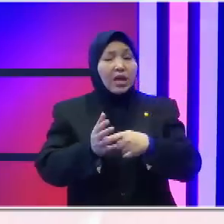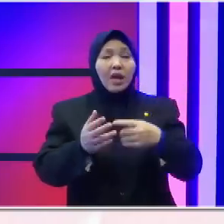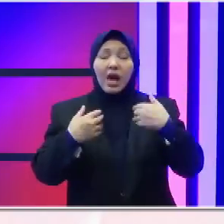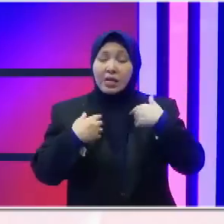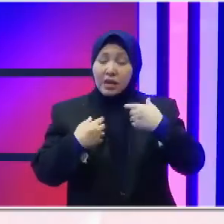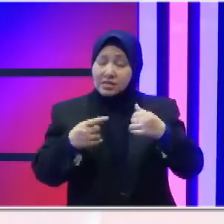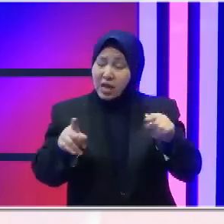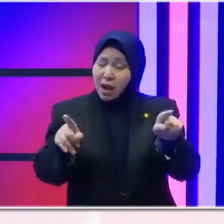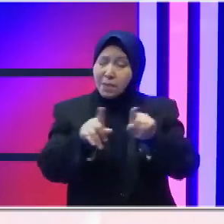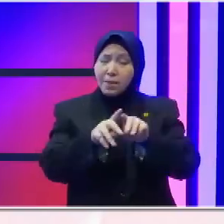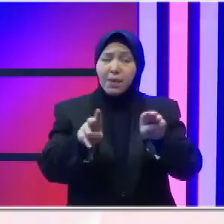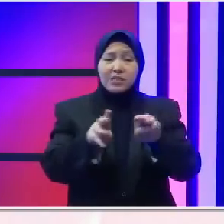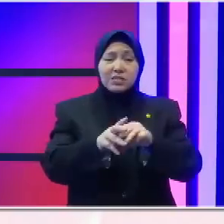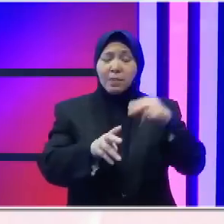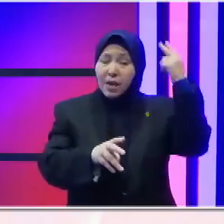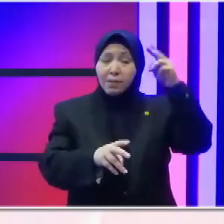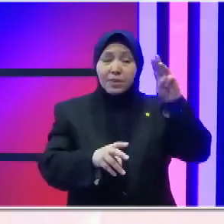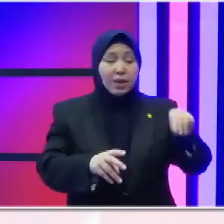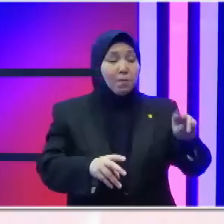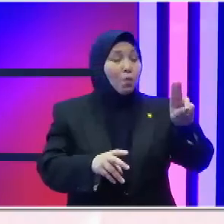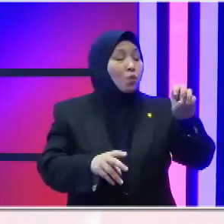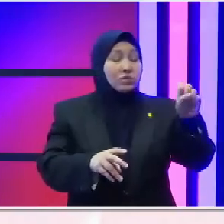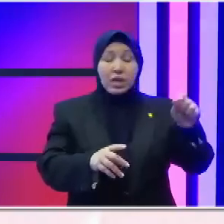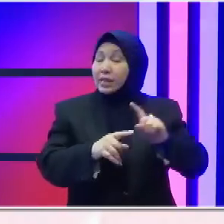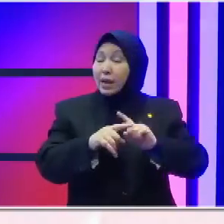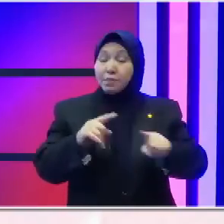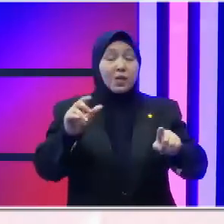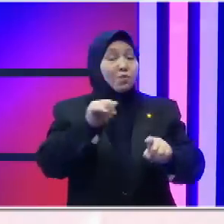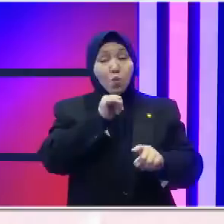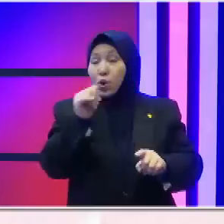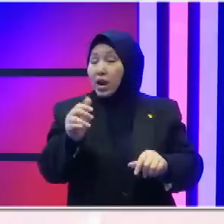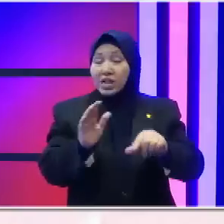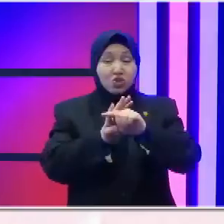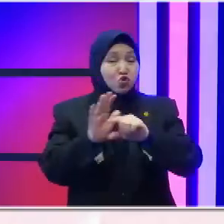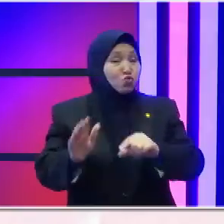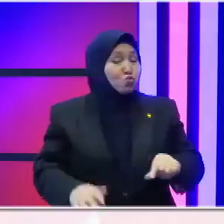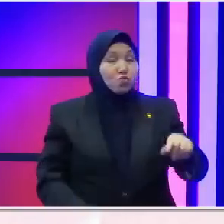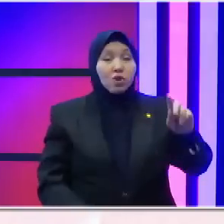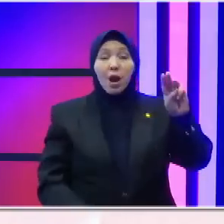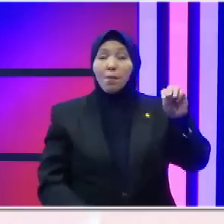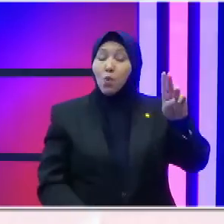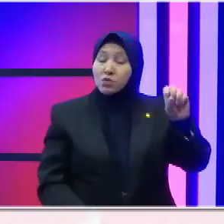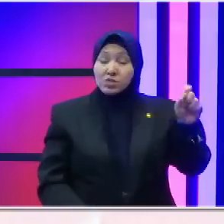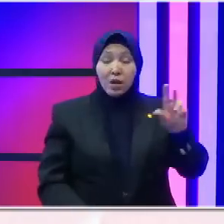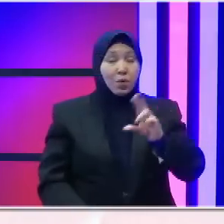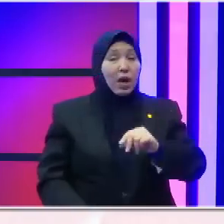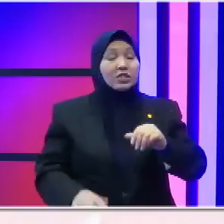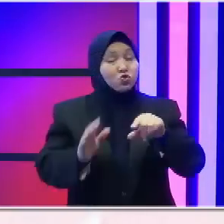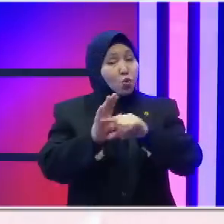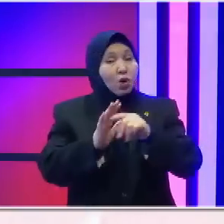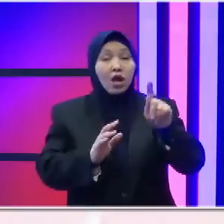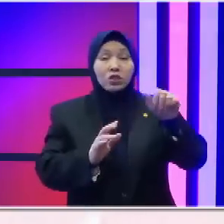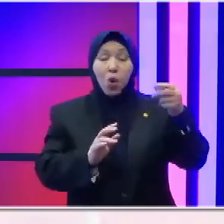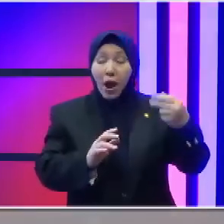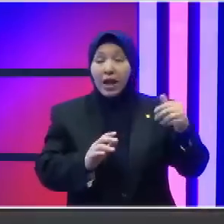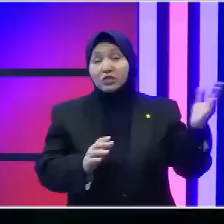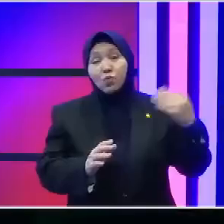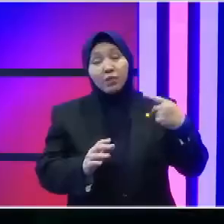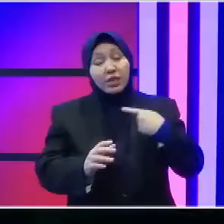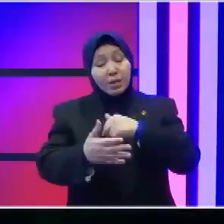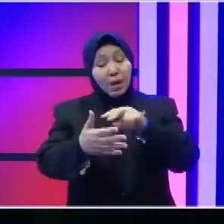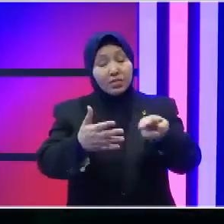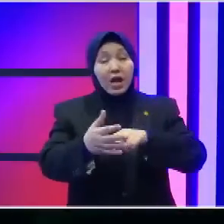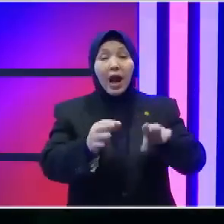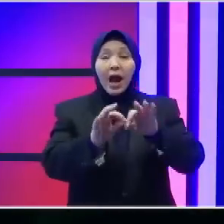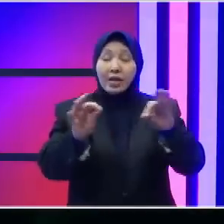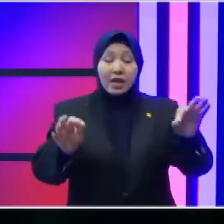juga macam surah Nabi Musa tetapi bukan surah Musa. Ini adalah surah Taha. Jom kita baca daripada ayat